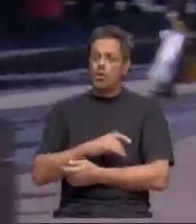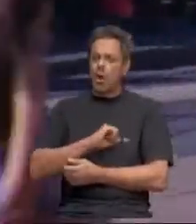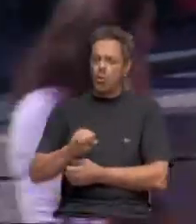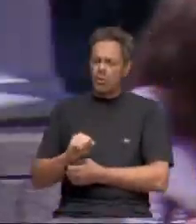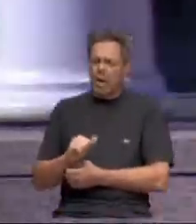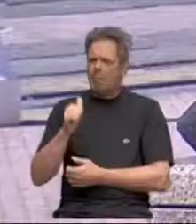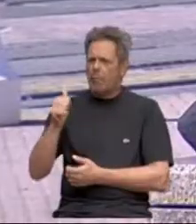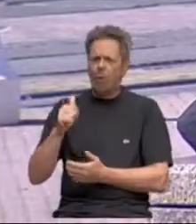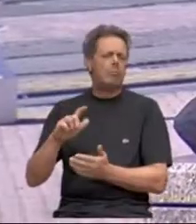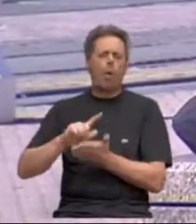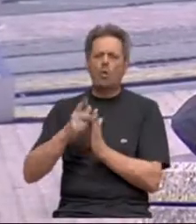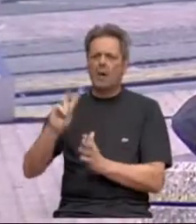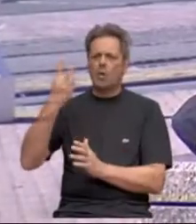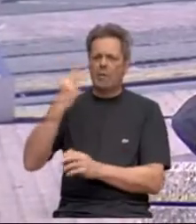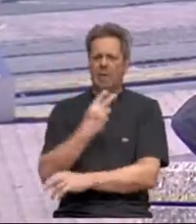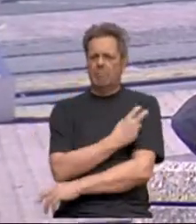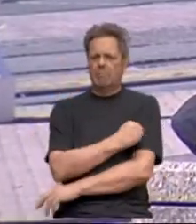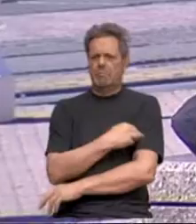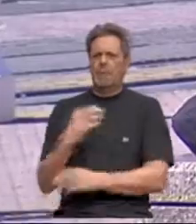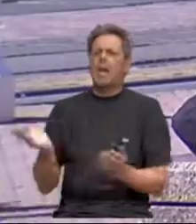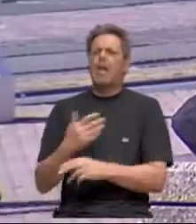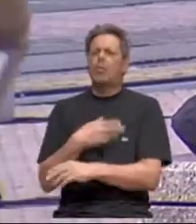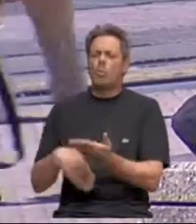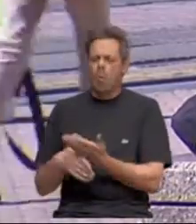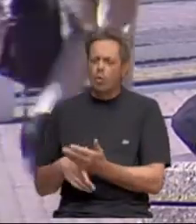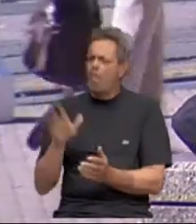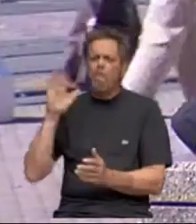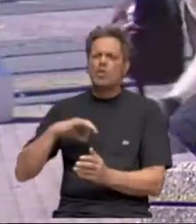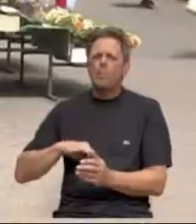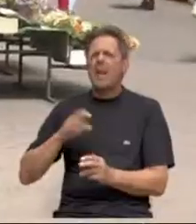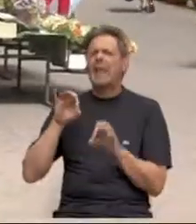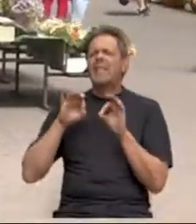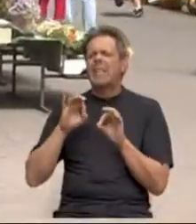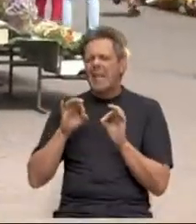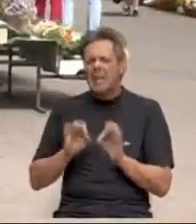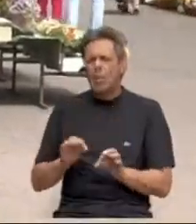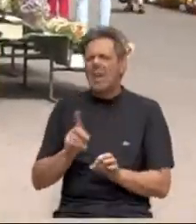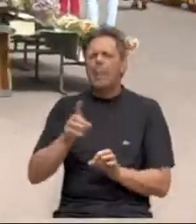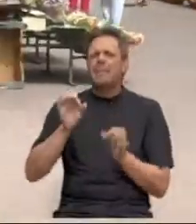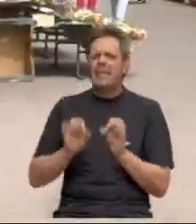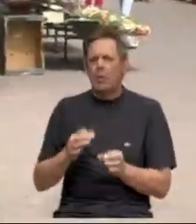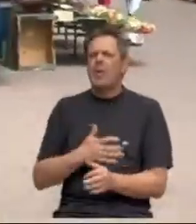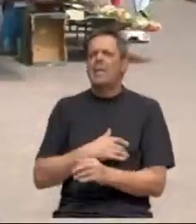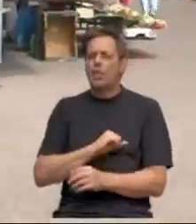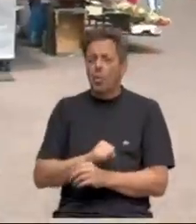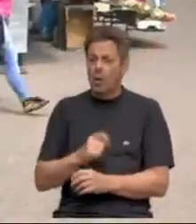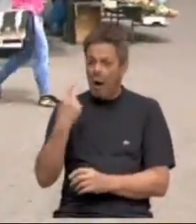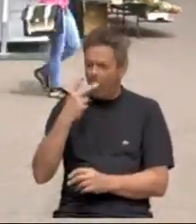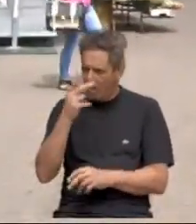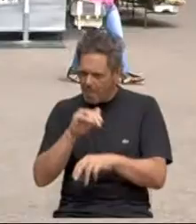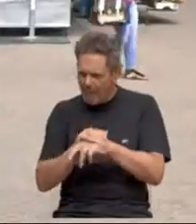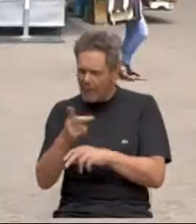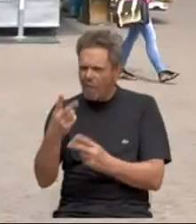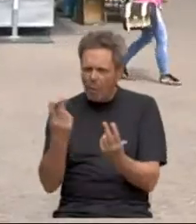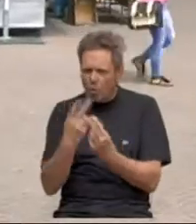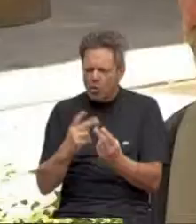trebate napraviti je pozvati hitnu pomoć, bez obzira da li ste sigurni ili ne da se radi o srčanom udaru. Jer tko god pokazuje simptome, mora primiti